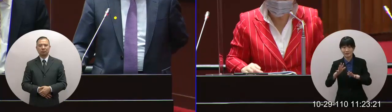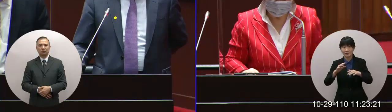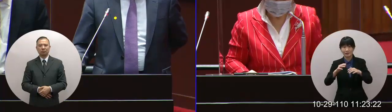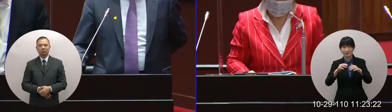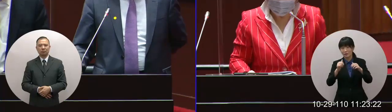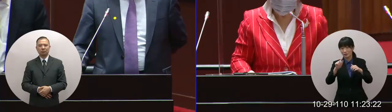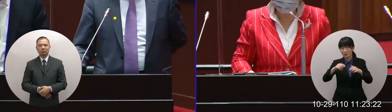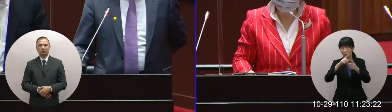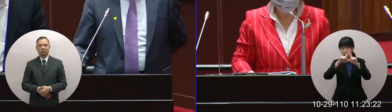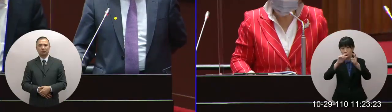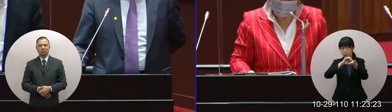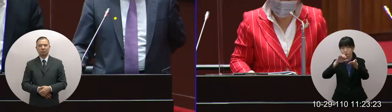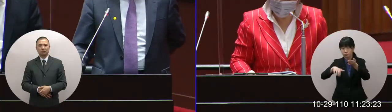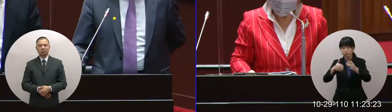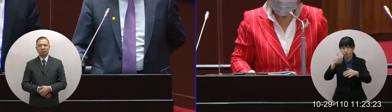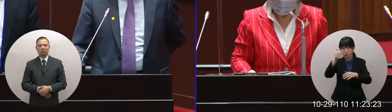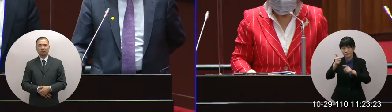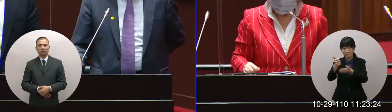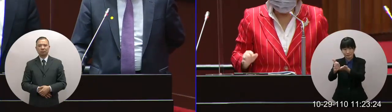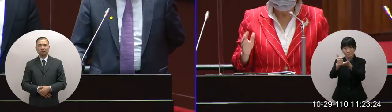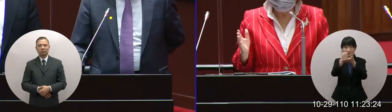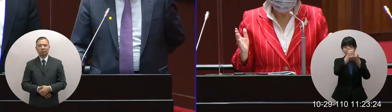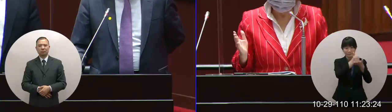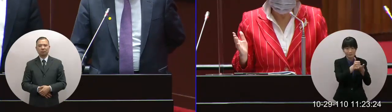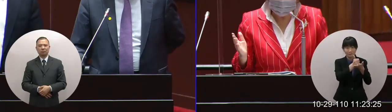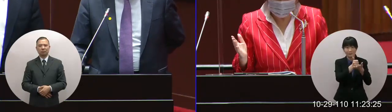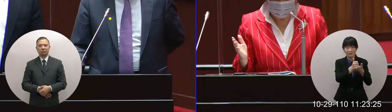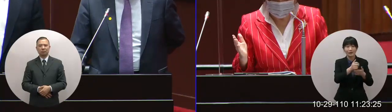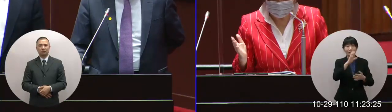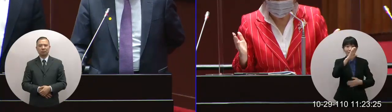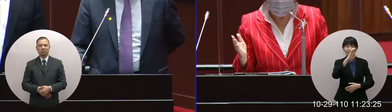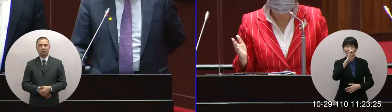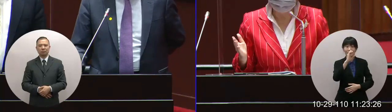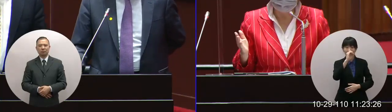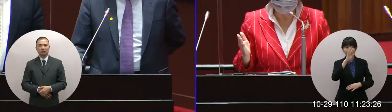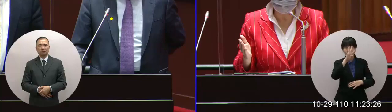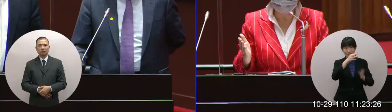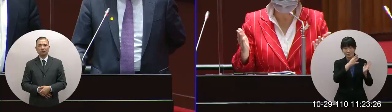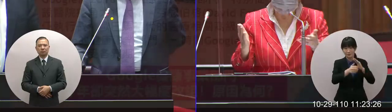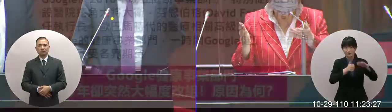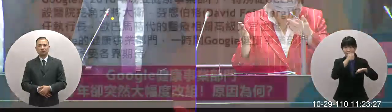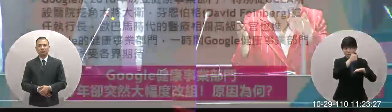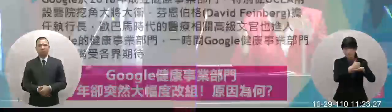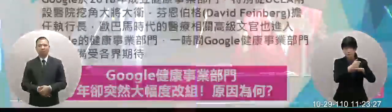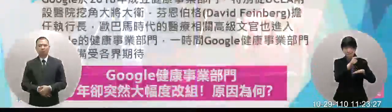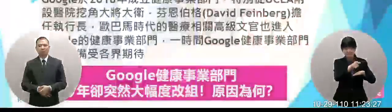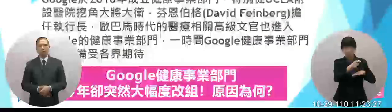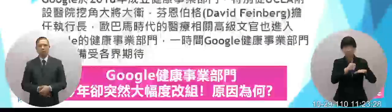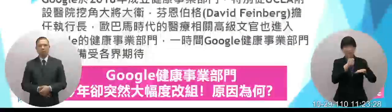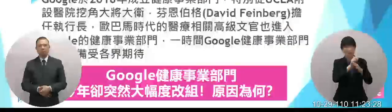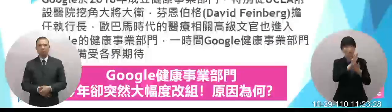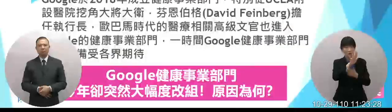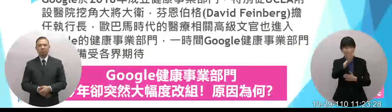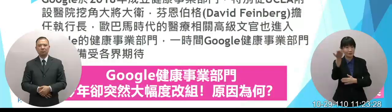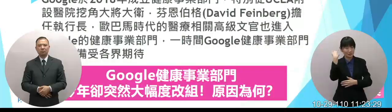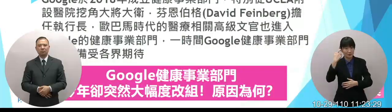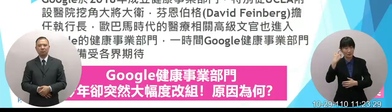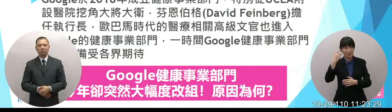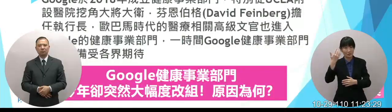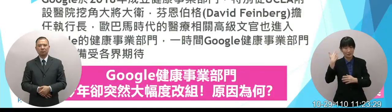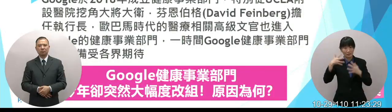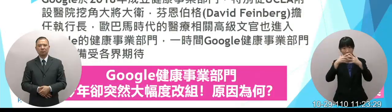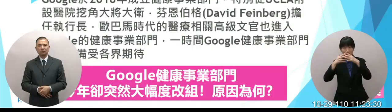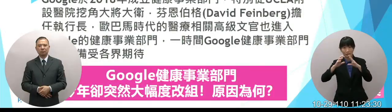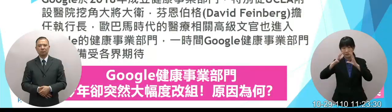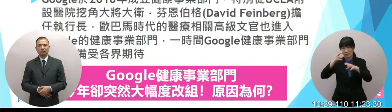David来当 CEO。 David 利用他的人际关系，把奥巴马这个时代的一批与医疗相